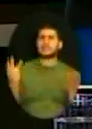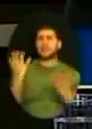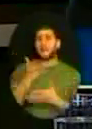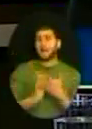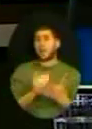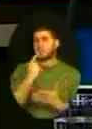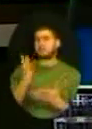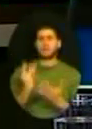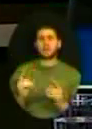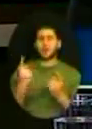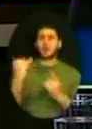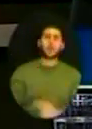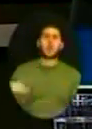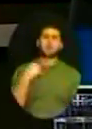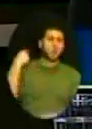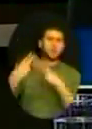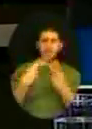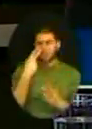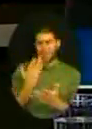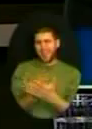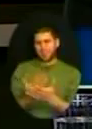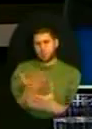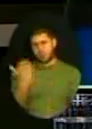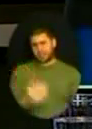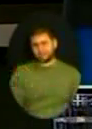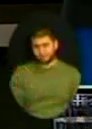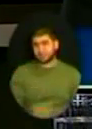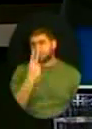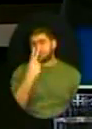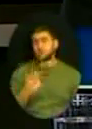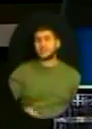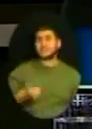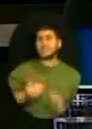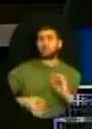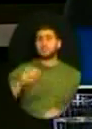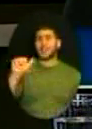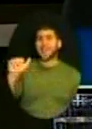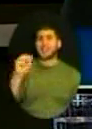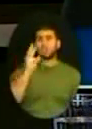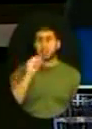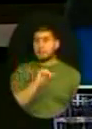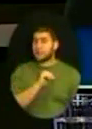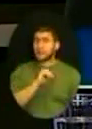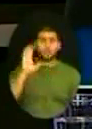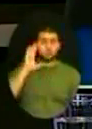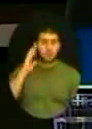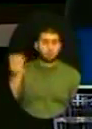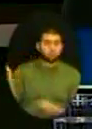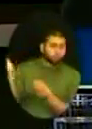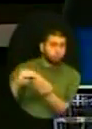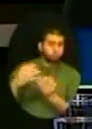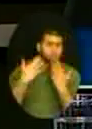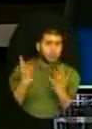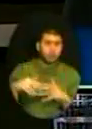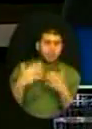אומרים, הדברים האלה קורים כל הזמן, ראינו עדות חיה לכך. ראינו את שרת המשפטים שקד, יהיה מעניין לשמוע אם יש לה משהו מעבר לומר,